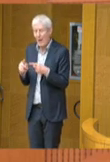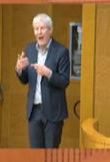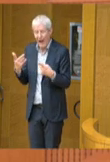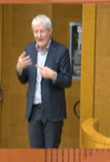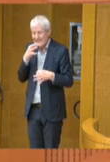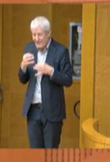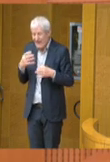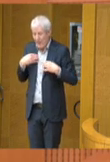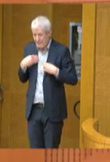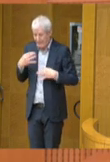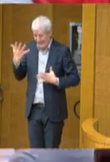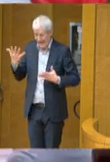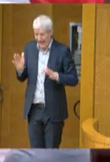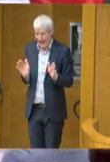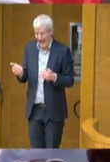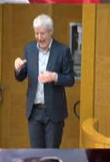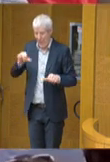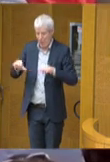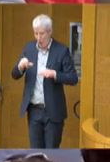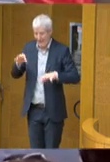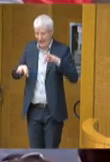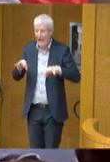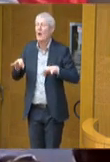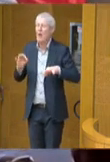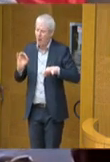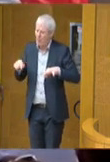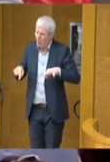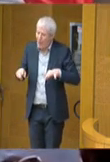laboratorio teatrale, abbiamo sposato la tematica di istituto